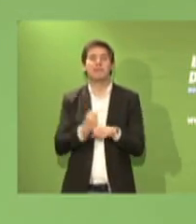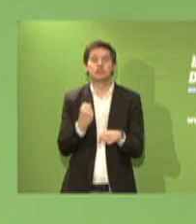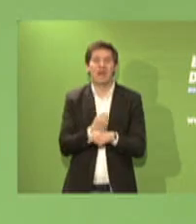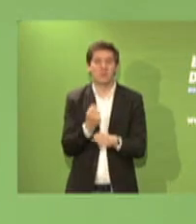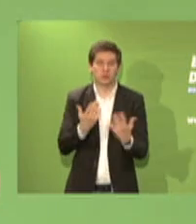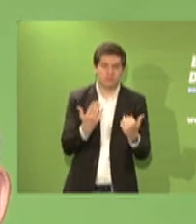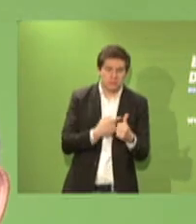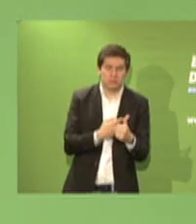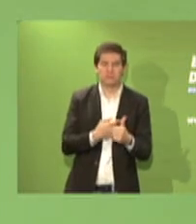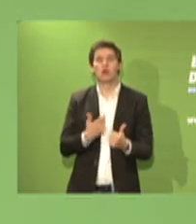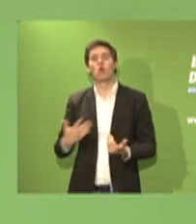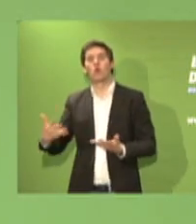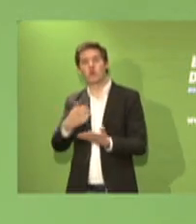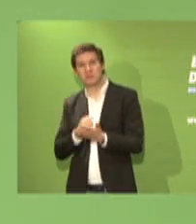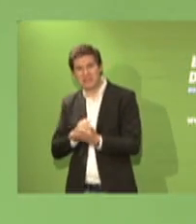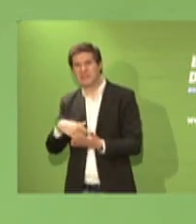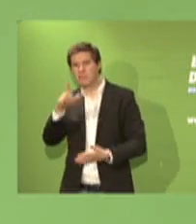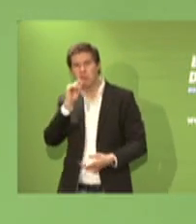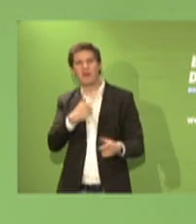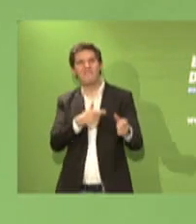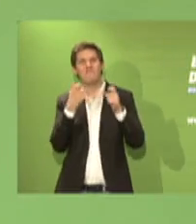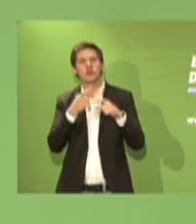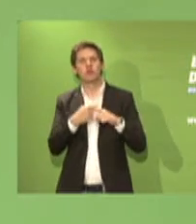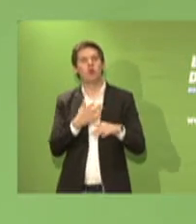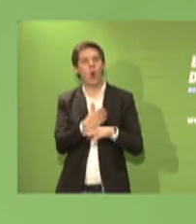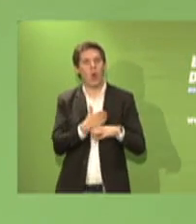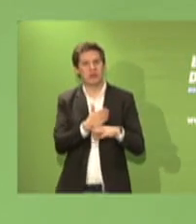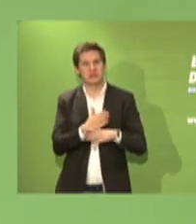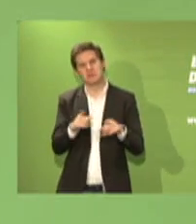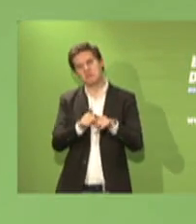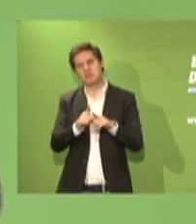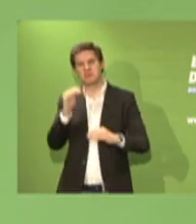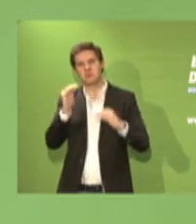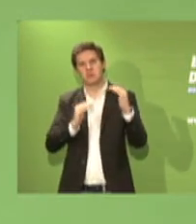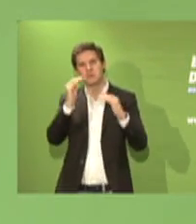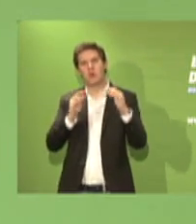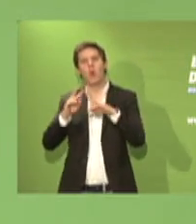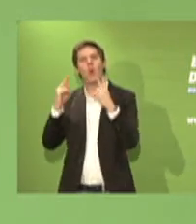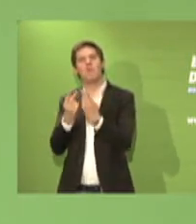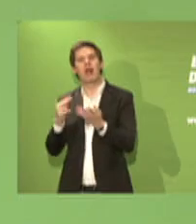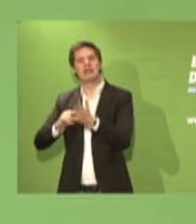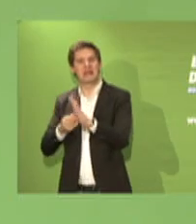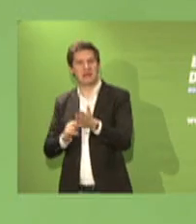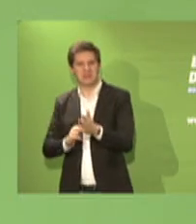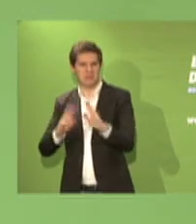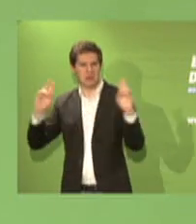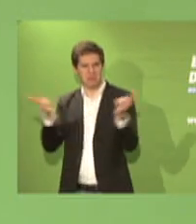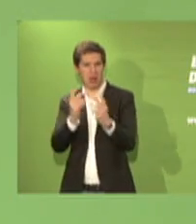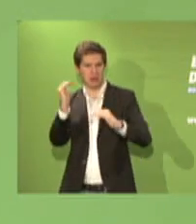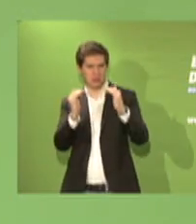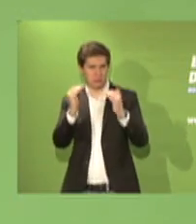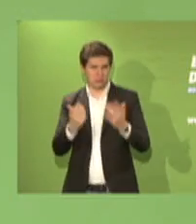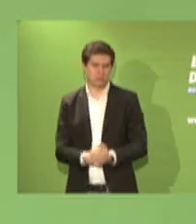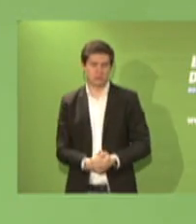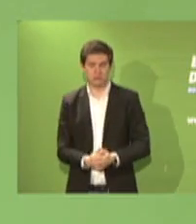Umsatz ist der Cluster Forst und Holz inzwischen auf der Höhe mit dem Exzellenzcluster Umwelttechnologien. Natürlich,